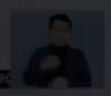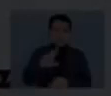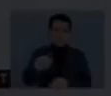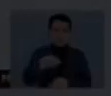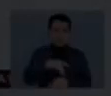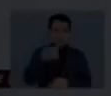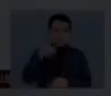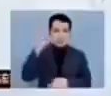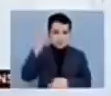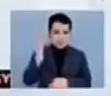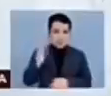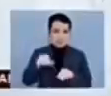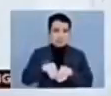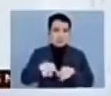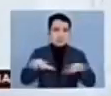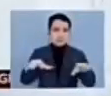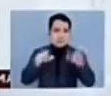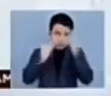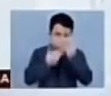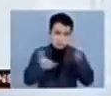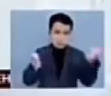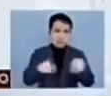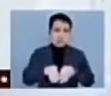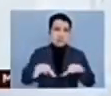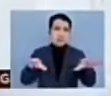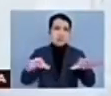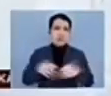Appointed son of God to